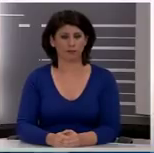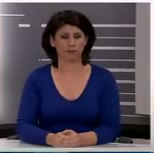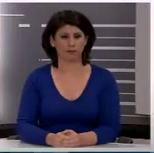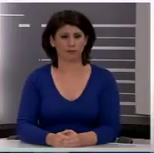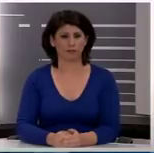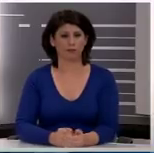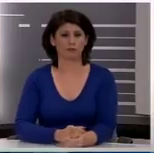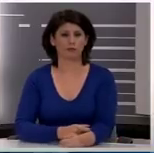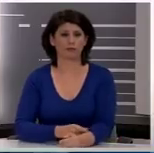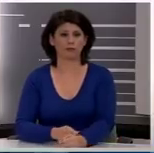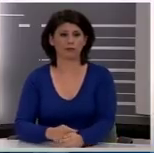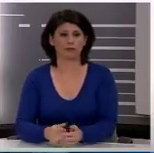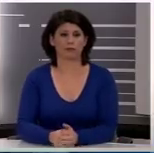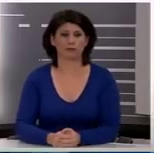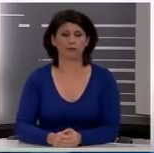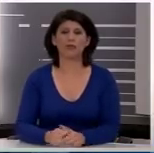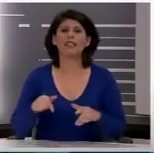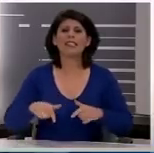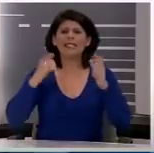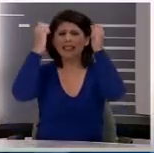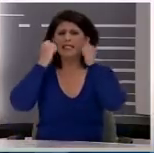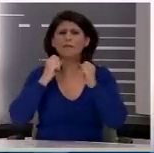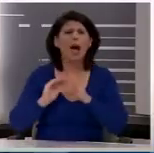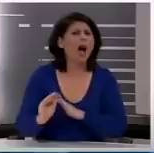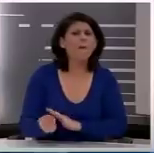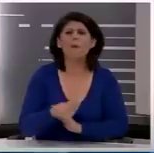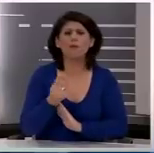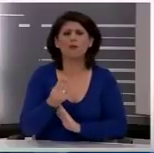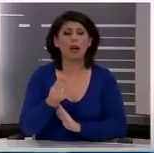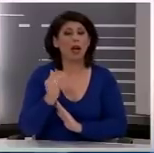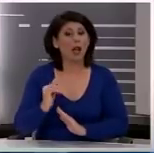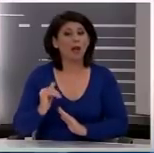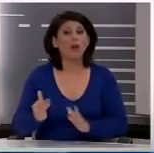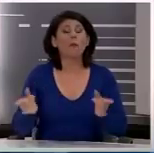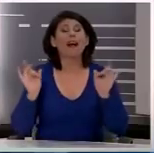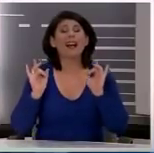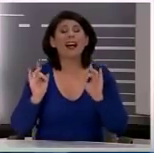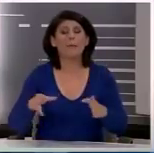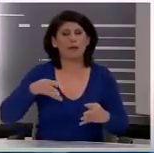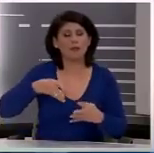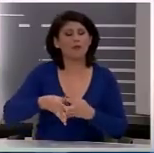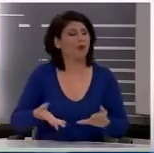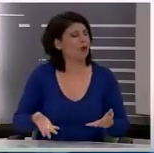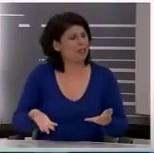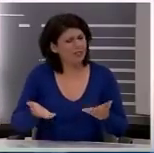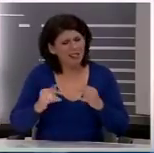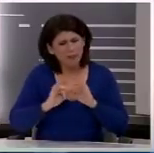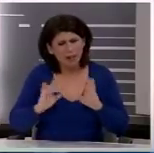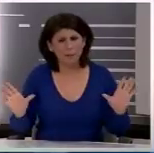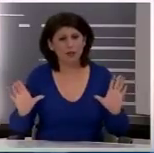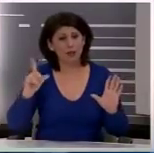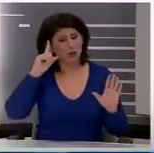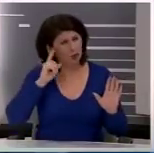Γιατί λοιπόν τώρα, πώς έγινε η ζημία? Ακόμα και καμία τιμολόγηση να μην γινόταν.